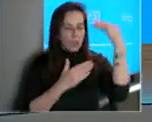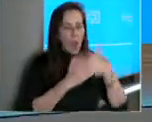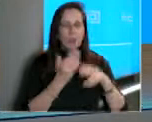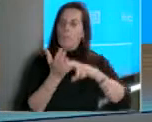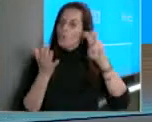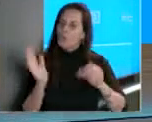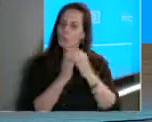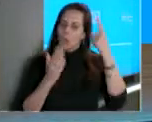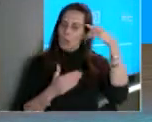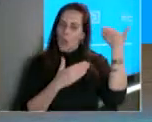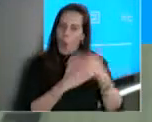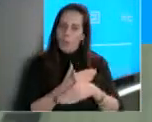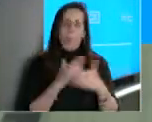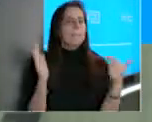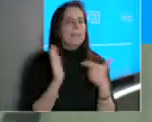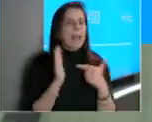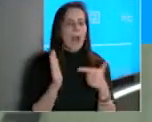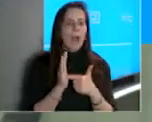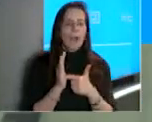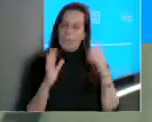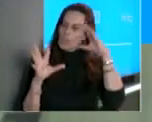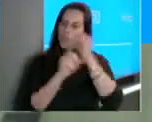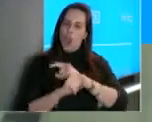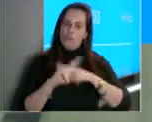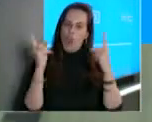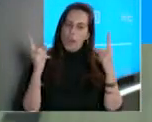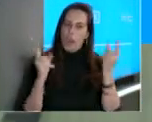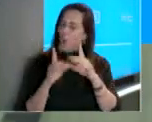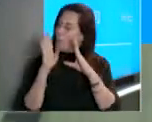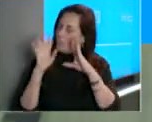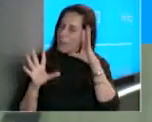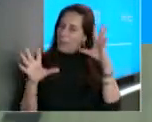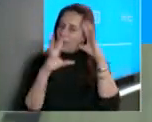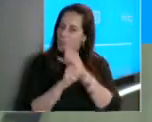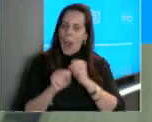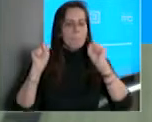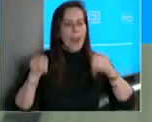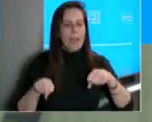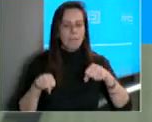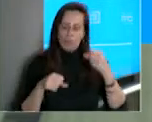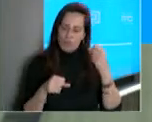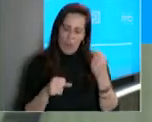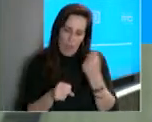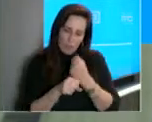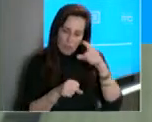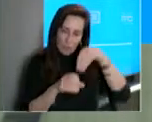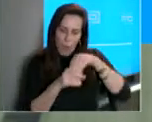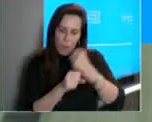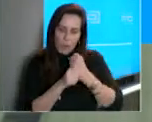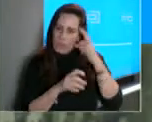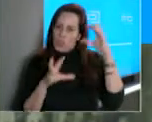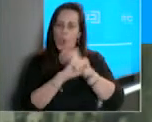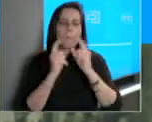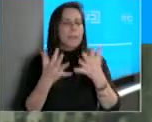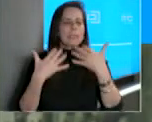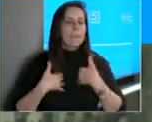פורשים מידיעות אחרונות על רקע גישה שונה. לא מאמינים בגישה של הבעלים של העיתון שבו הם עובדים. גישה אחרת.